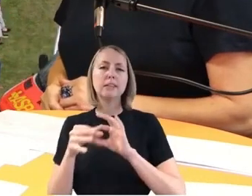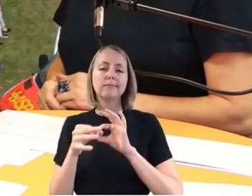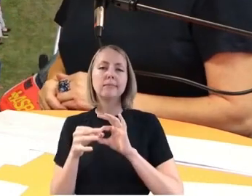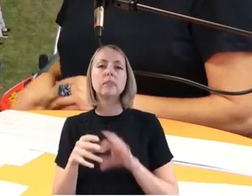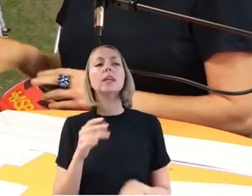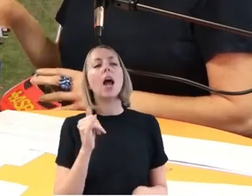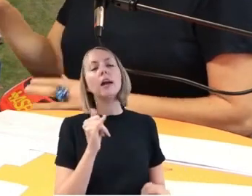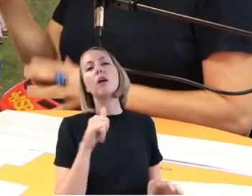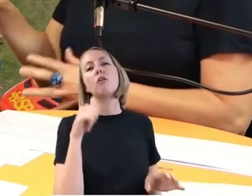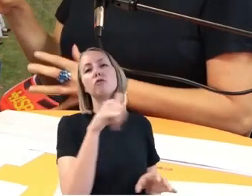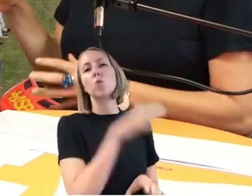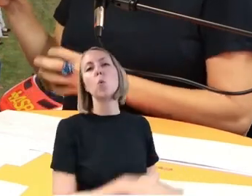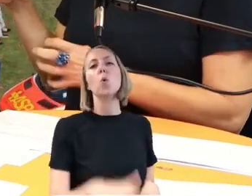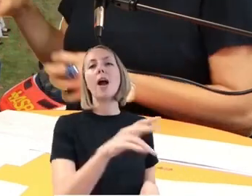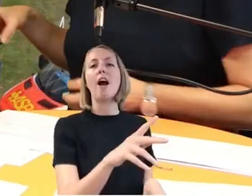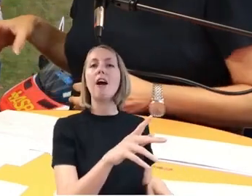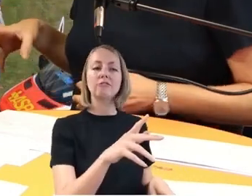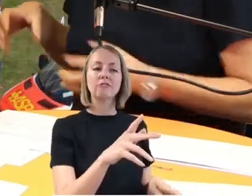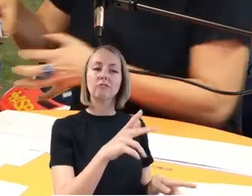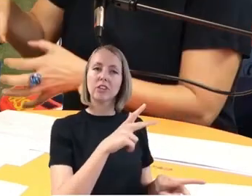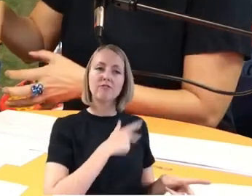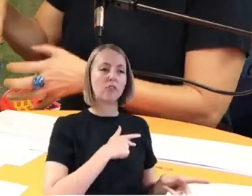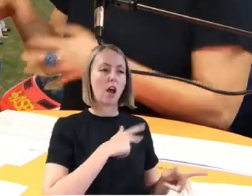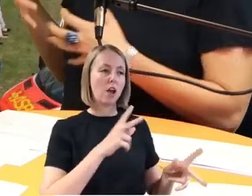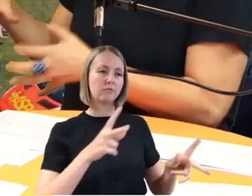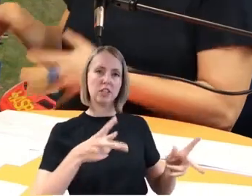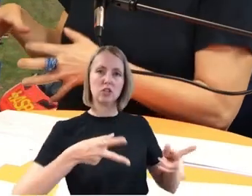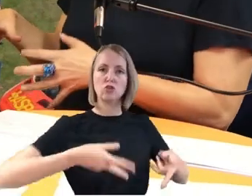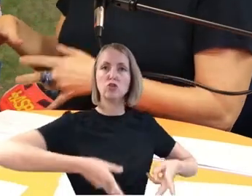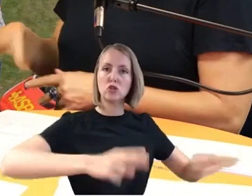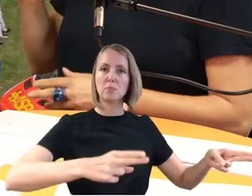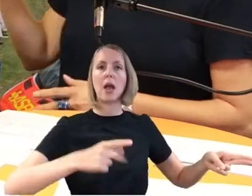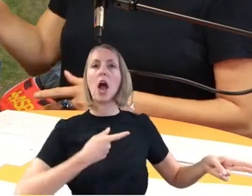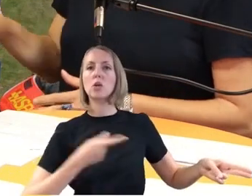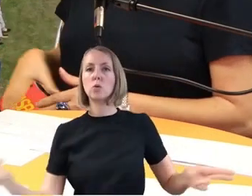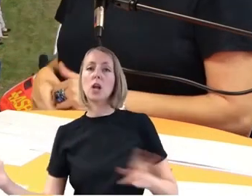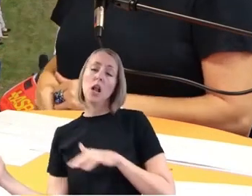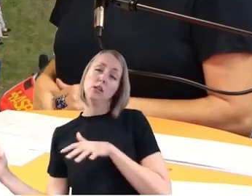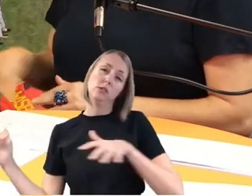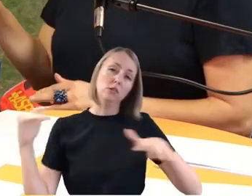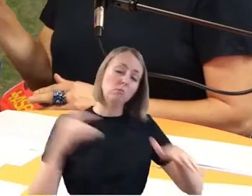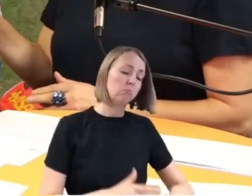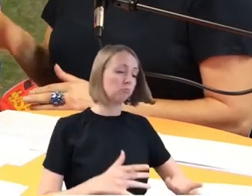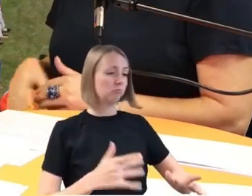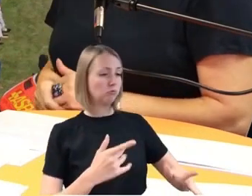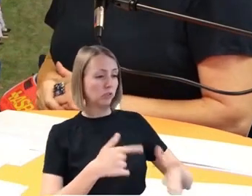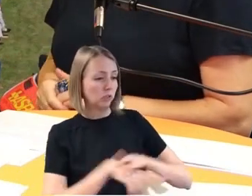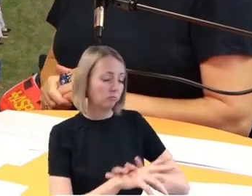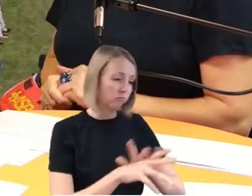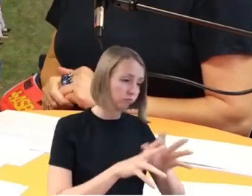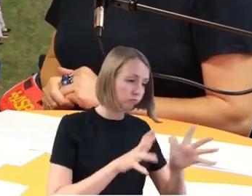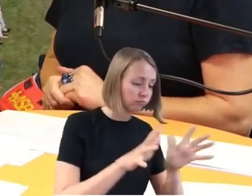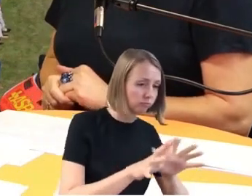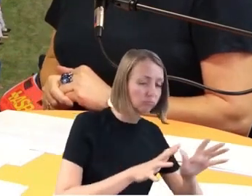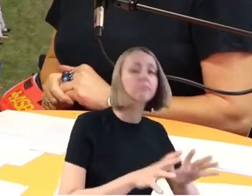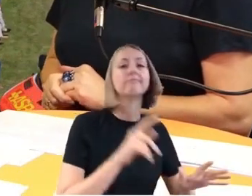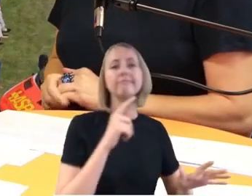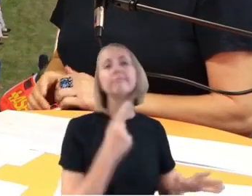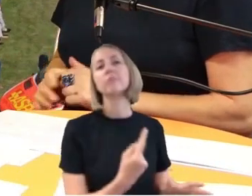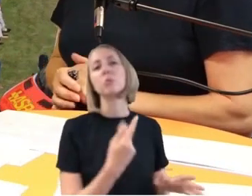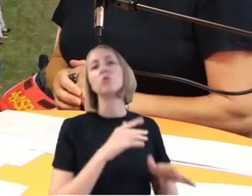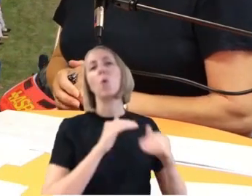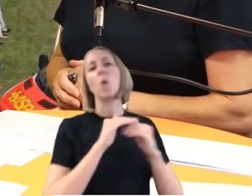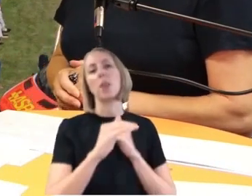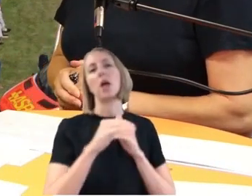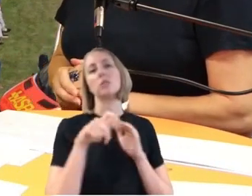das ist der flughafen hat richtig operativ praktisch geübt aber das war deren entscheider und das war eine entscheidung des landes genau das